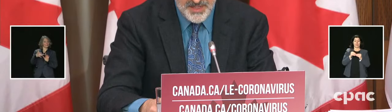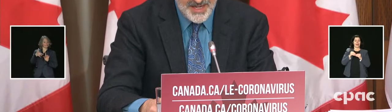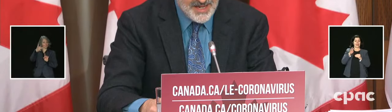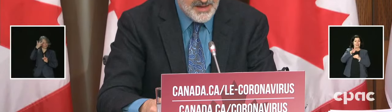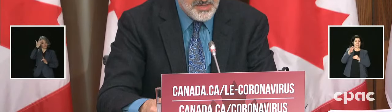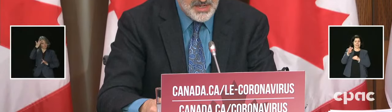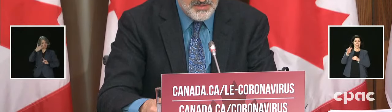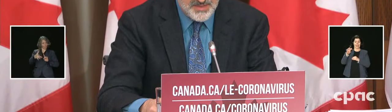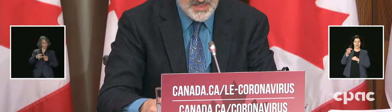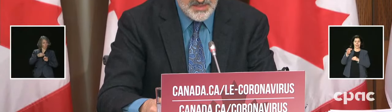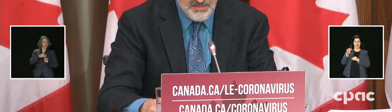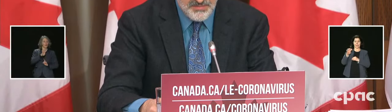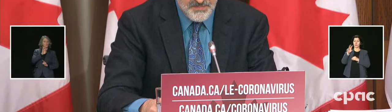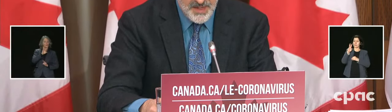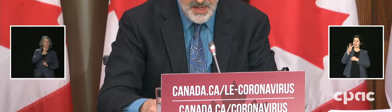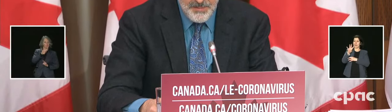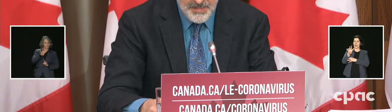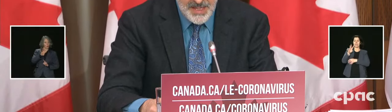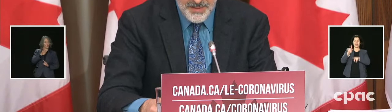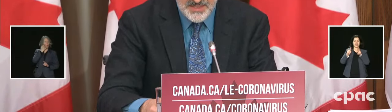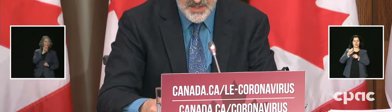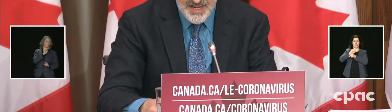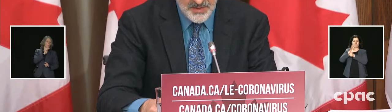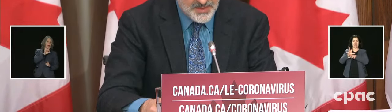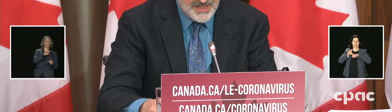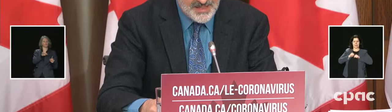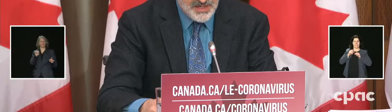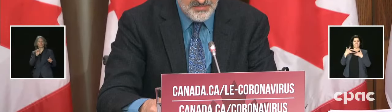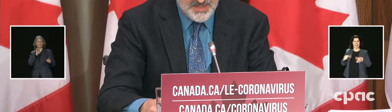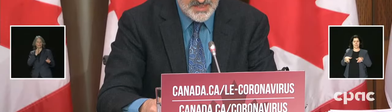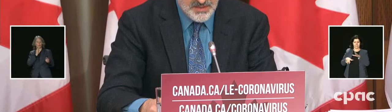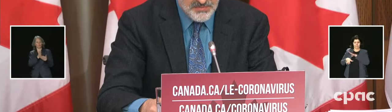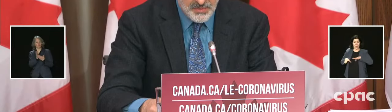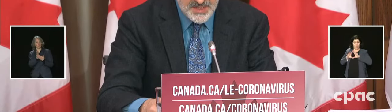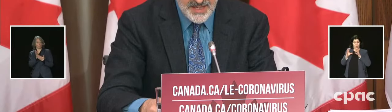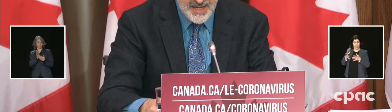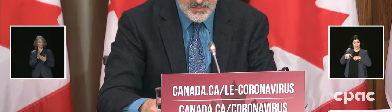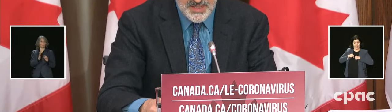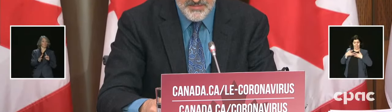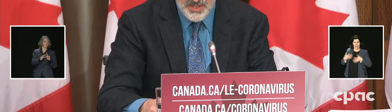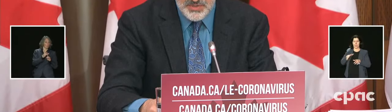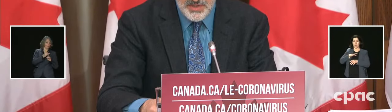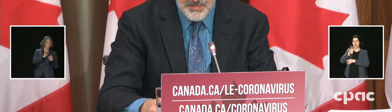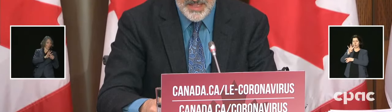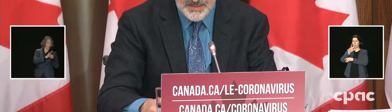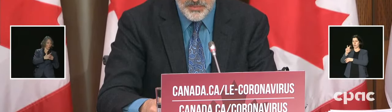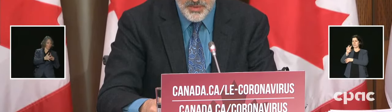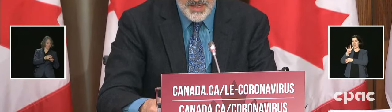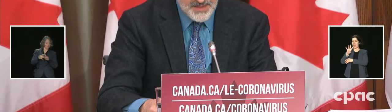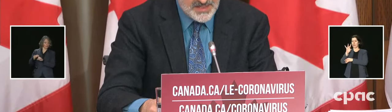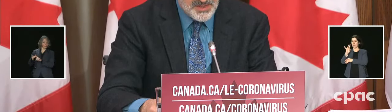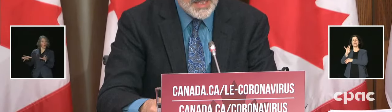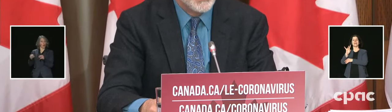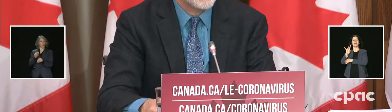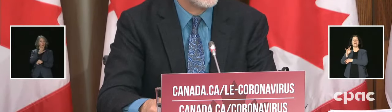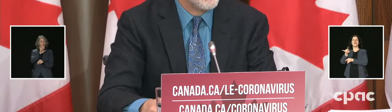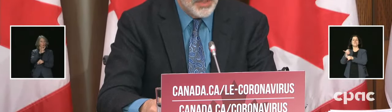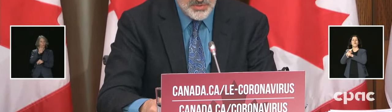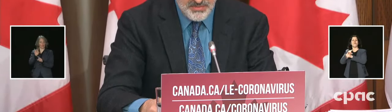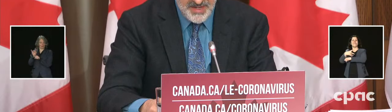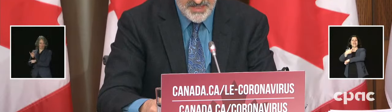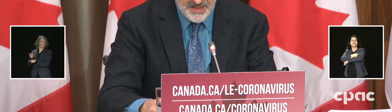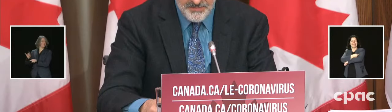forme modérée à grave de la COVID-19. Parmi les personnes ayant contracté la COVID-19, 348 avaient reçu le placebo, tandis que